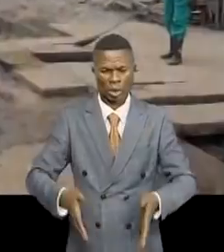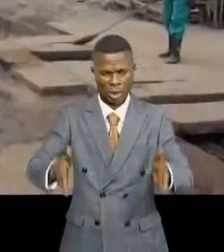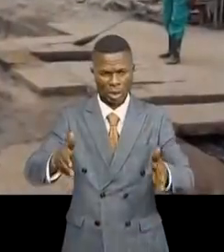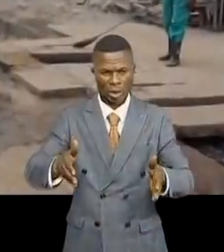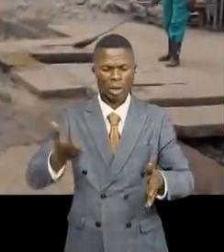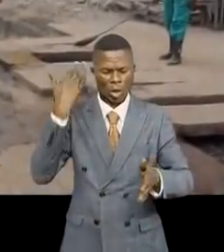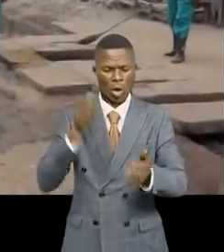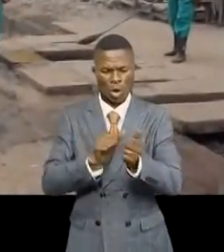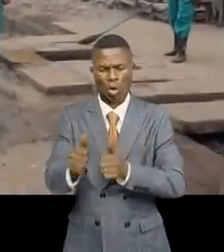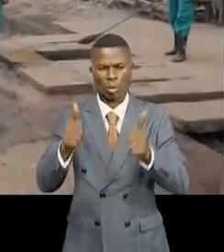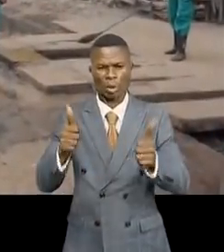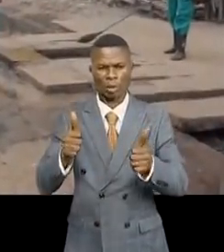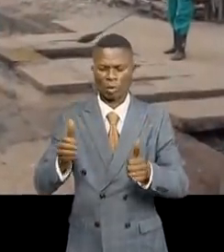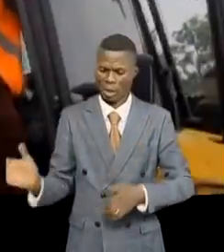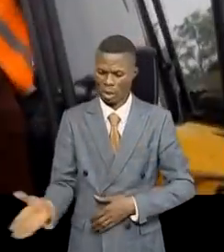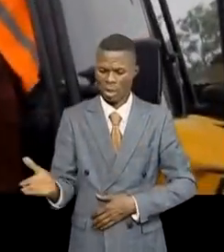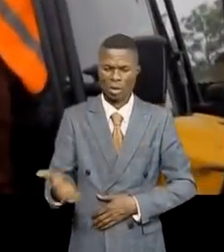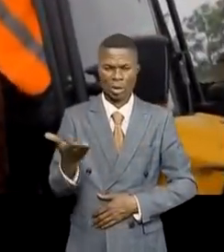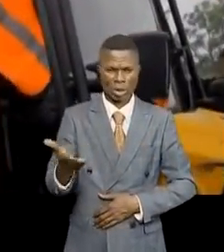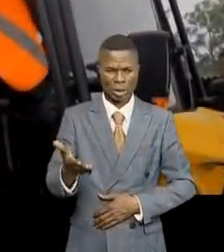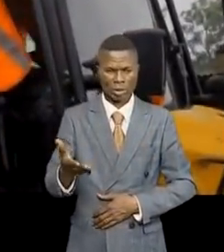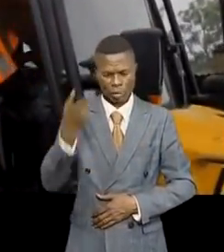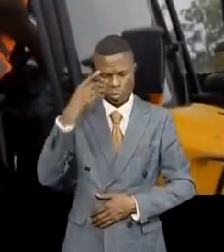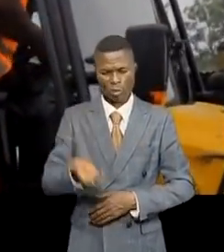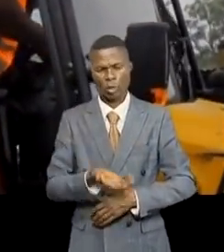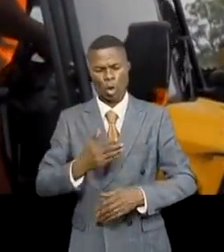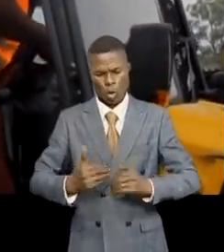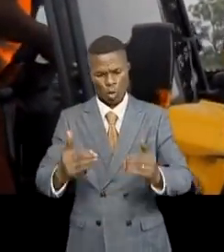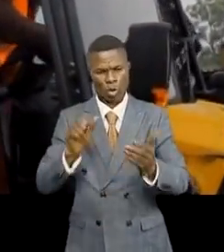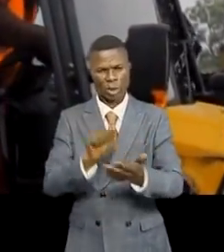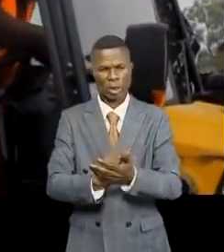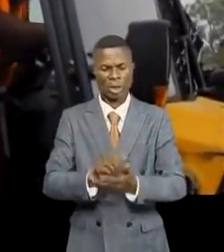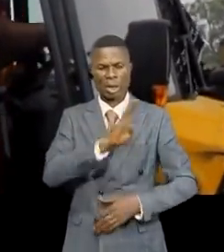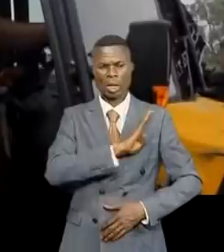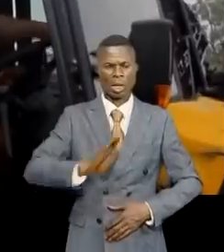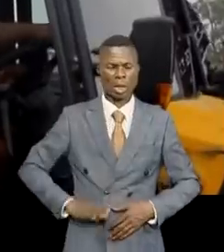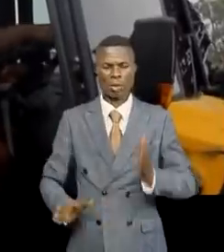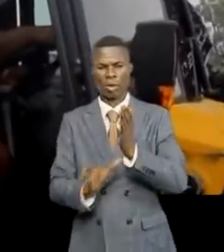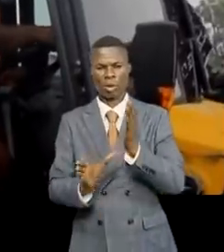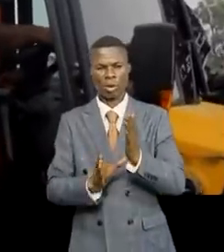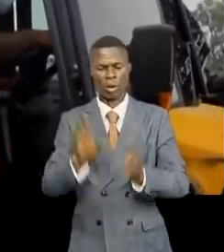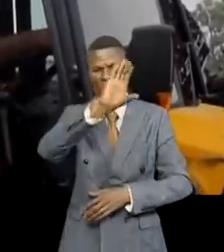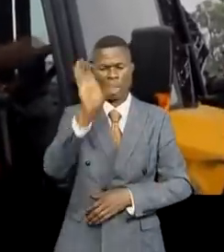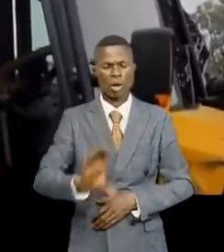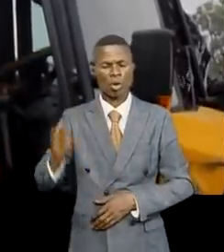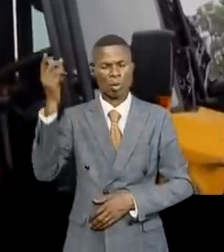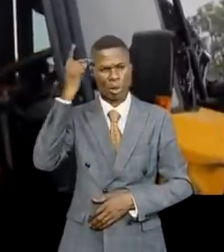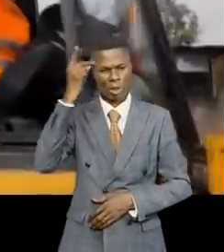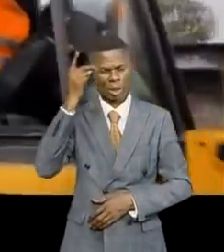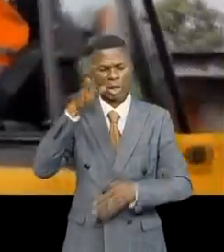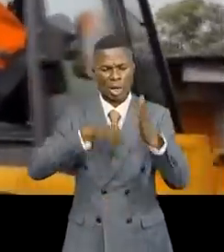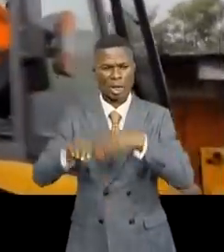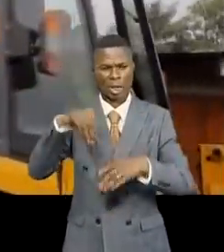leur splendeur par un coup de balai. Pour impulser cet élan, le bourgmestre intérimaire de la commune de Kinshasa a pris place à